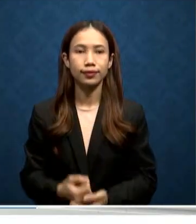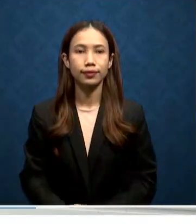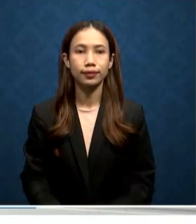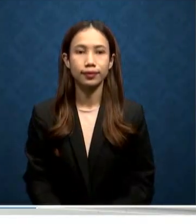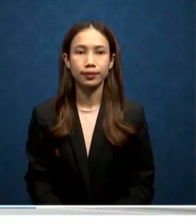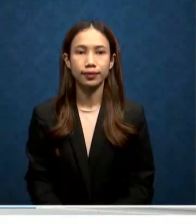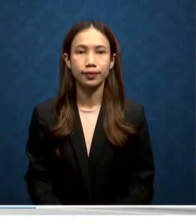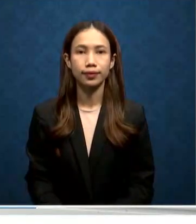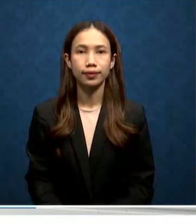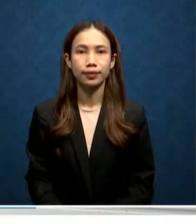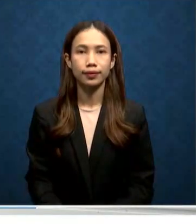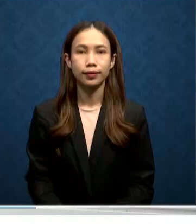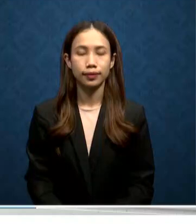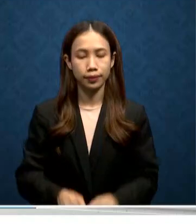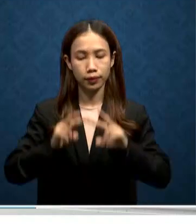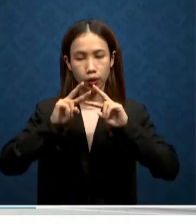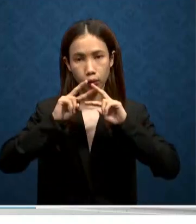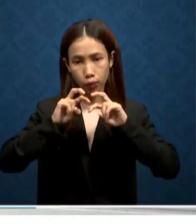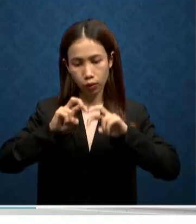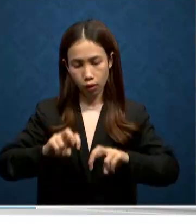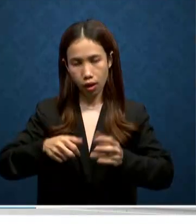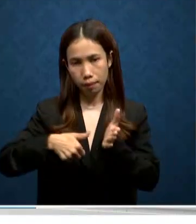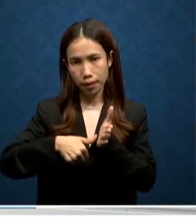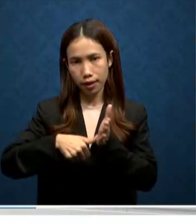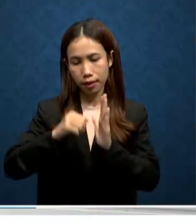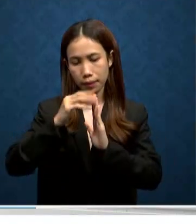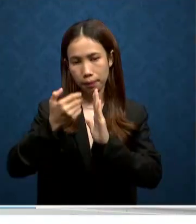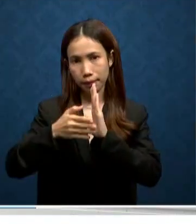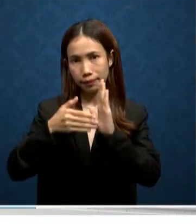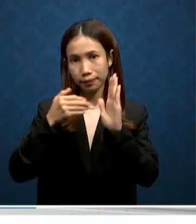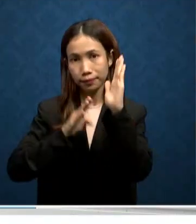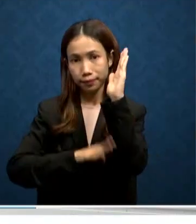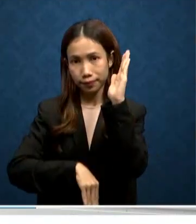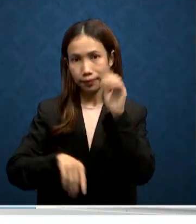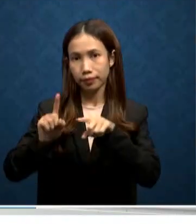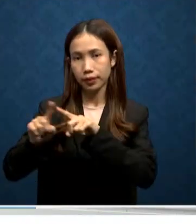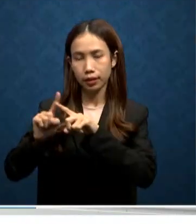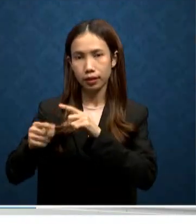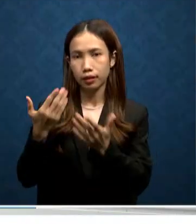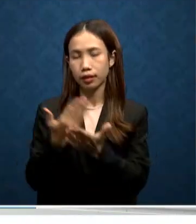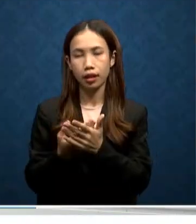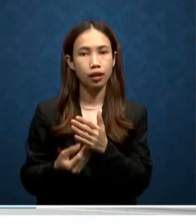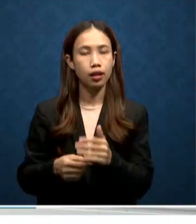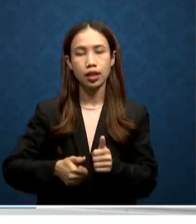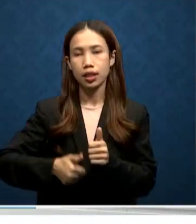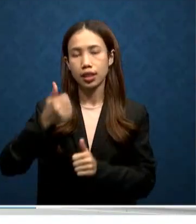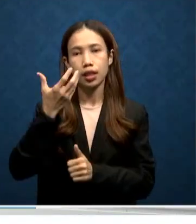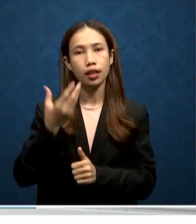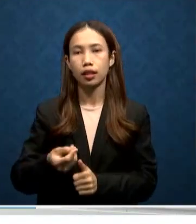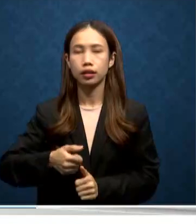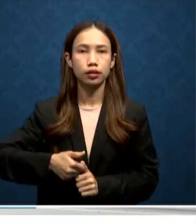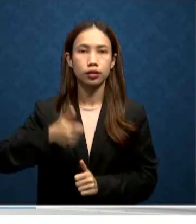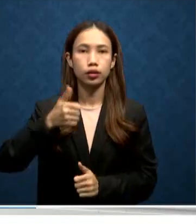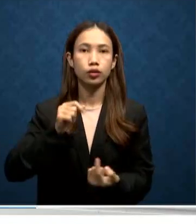เรื่องของวิเคราะห์ลูกหนี้ในส่วนภูมิภาคที่มียอดสูงเอ่อคงเหลือสูงสุดนะครับ